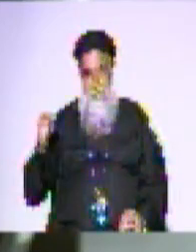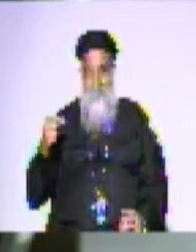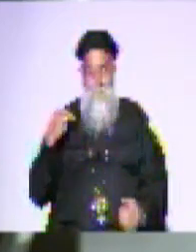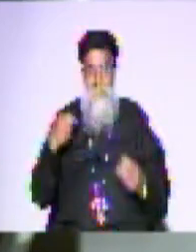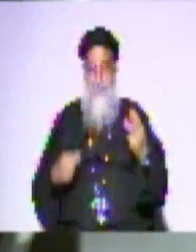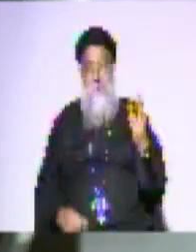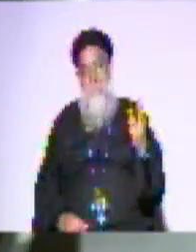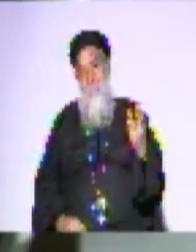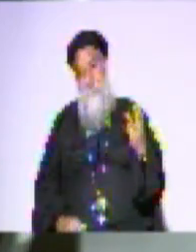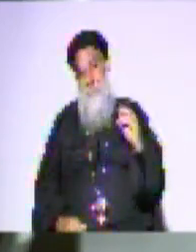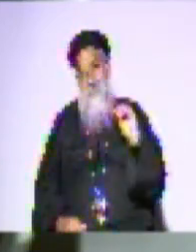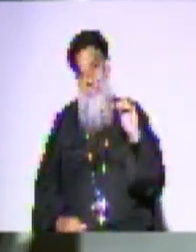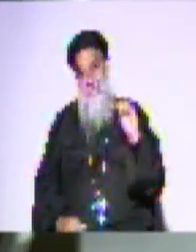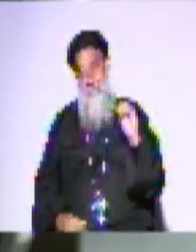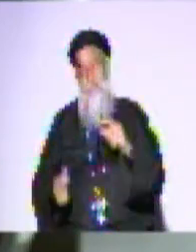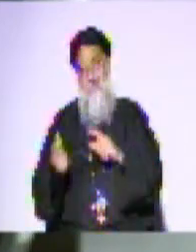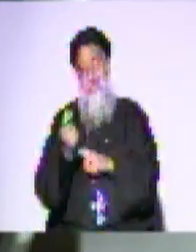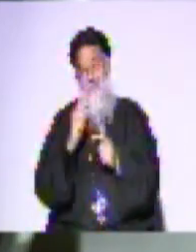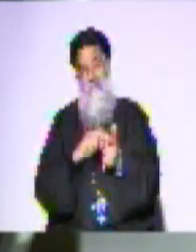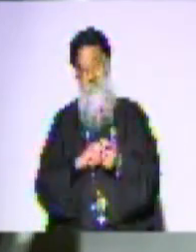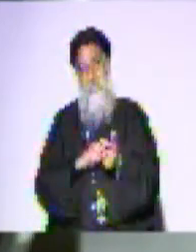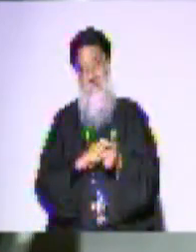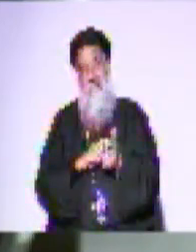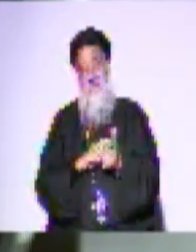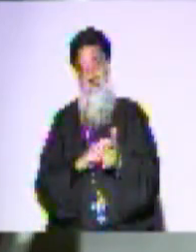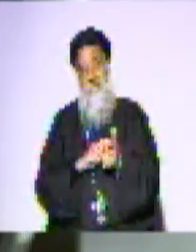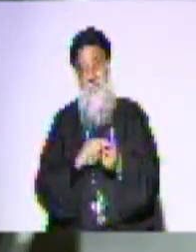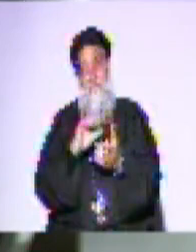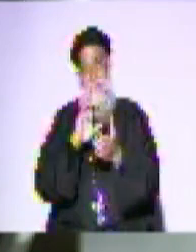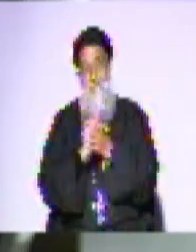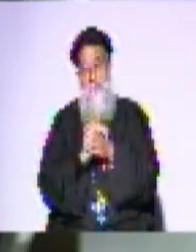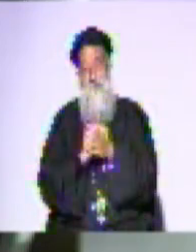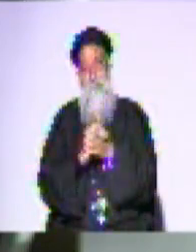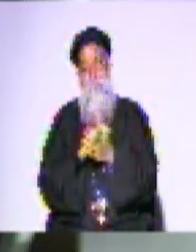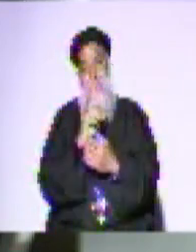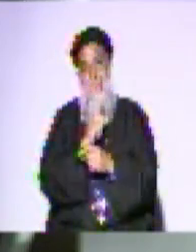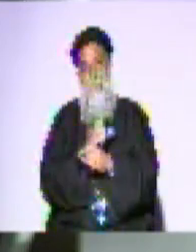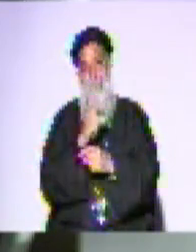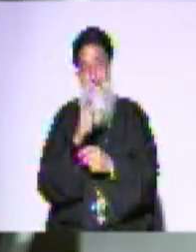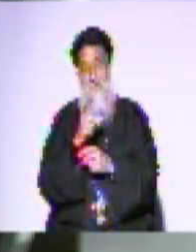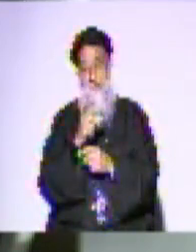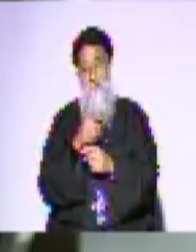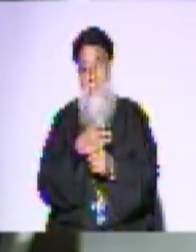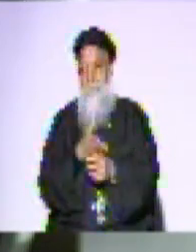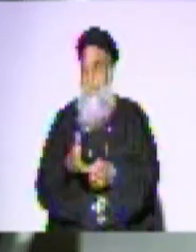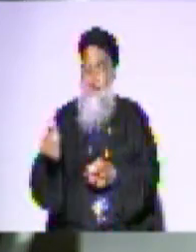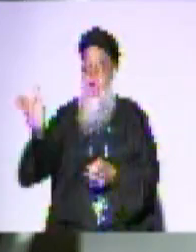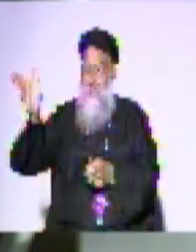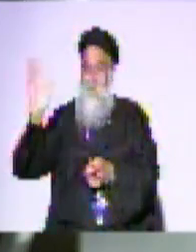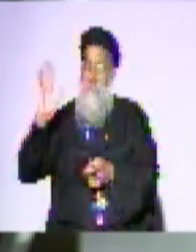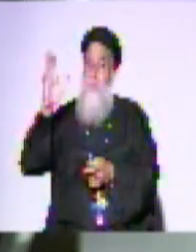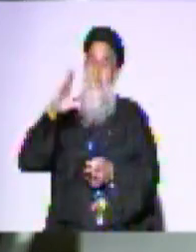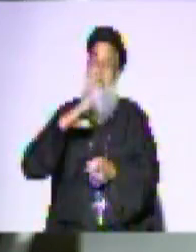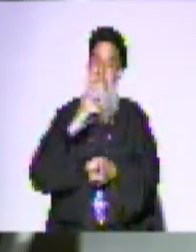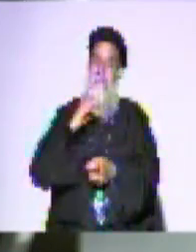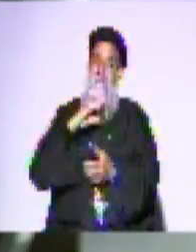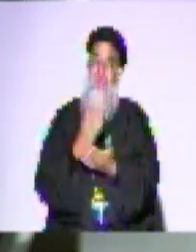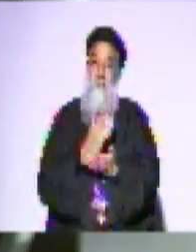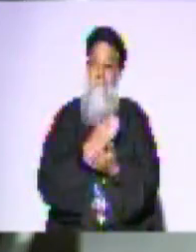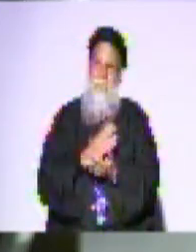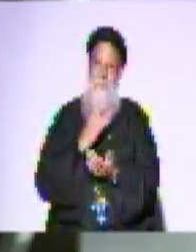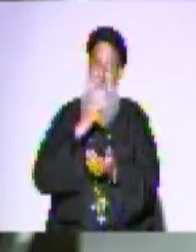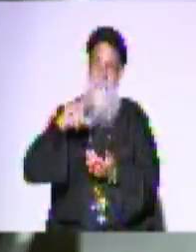14:26 و15:3 يقول السيد المسيح للتلاميذ: إني أمضي إلى الآب لأن